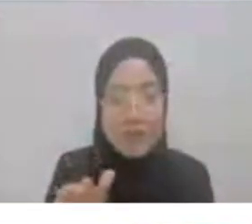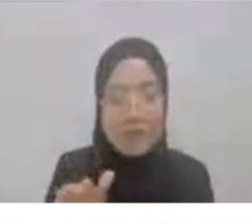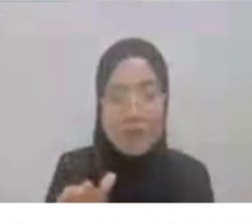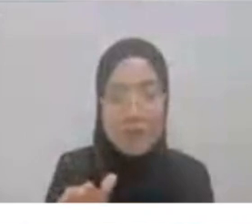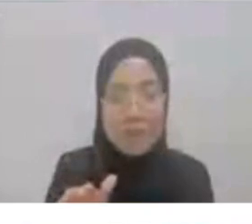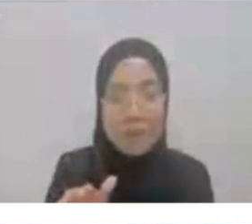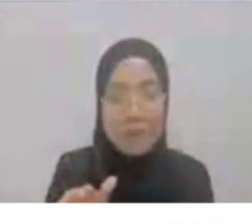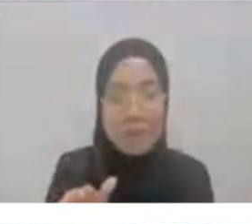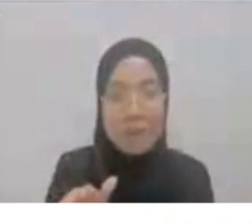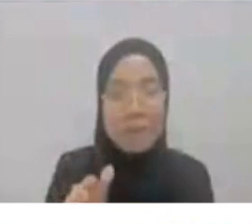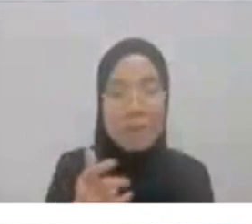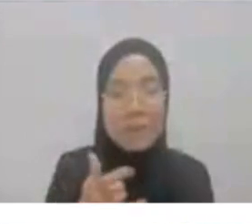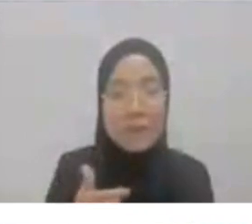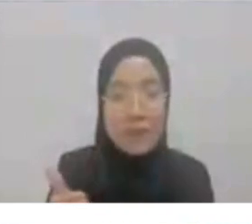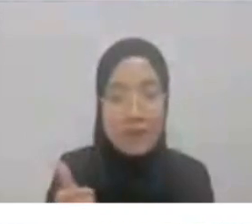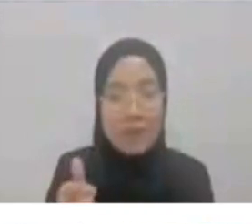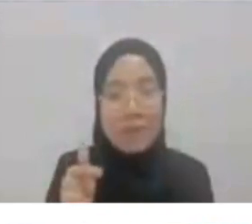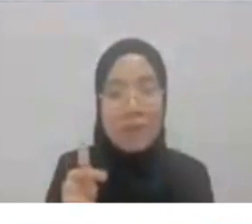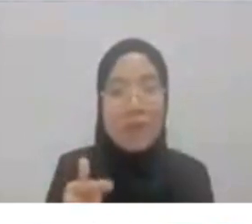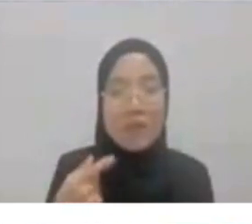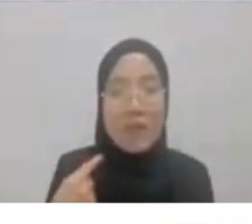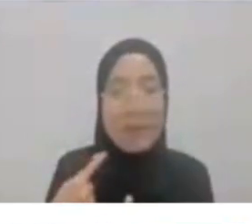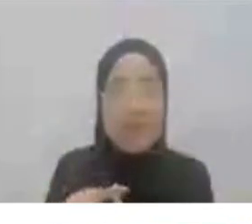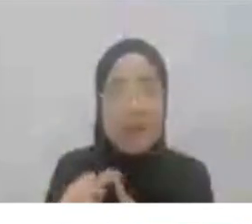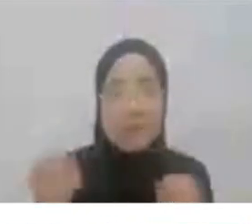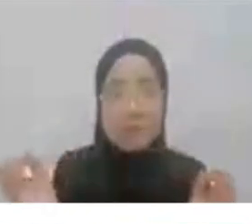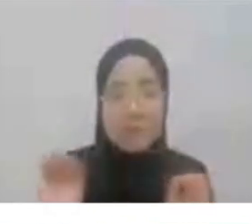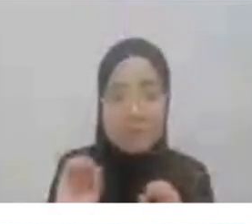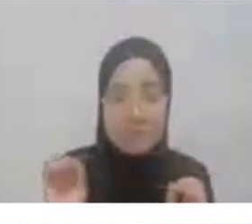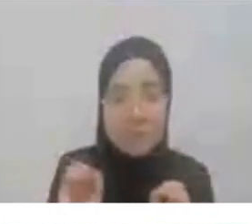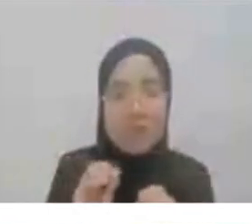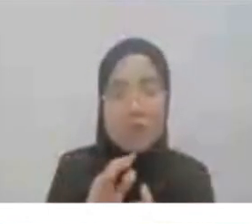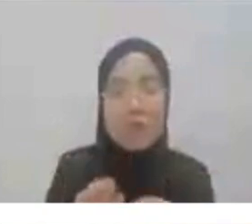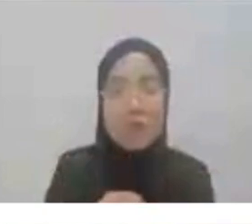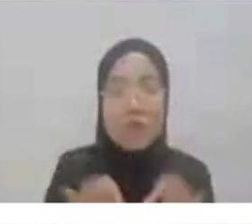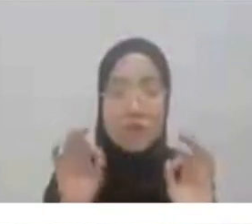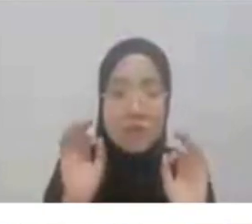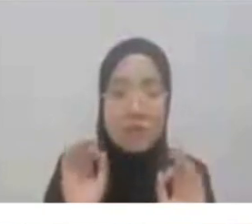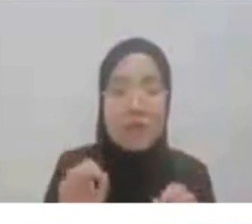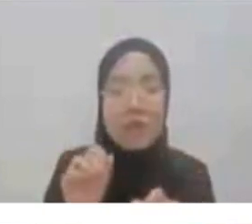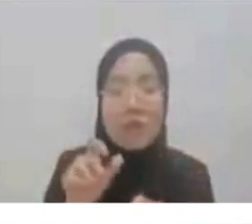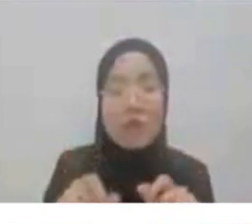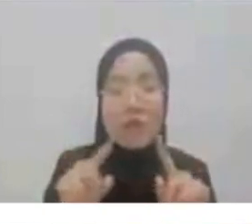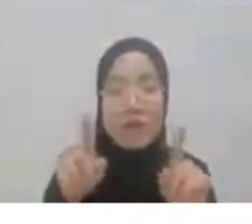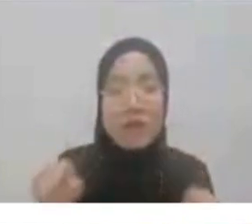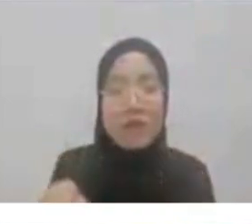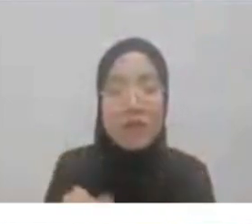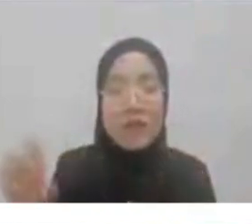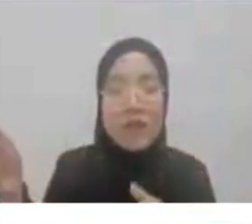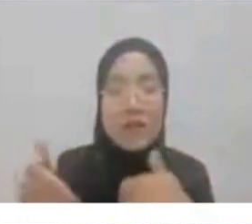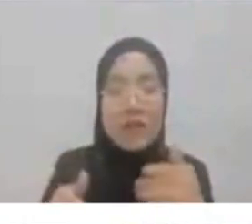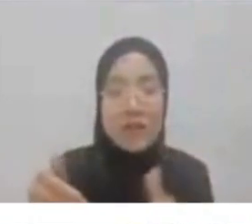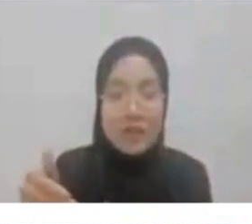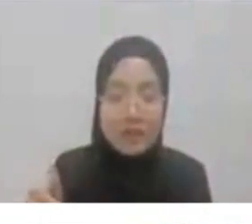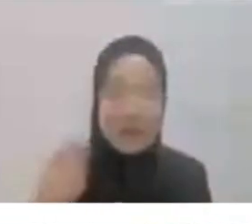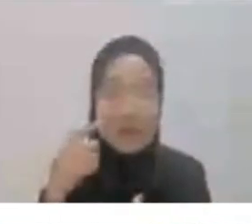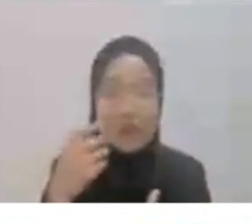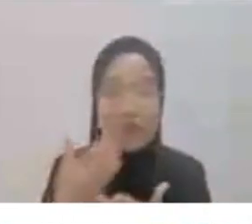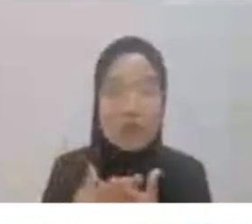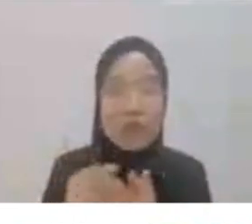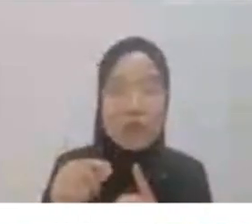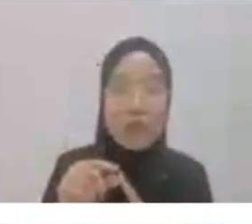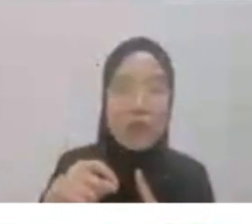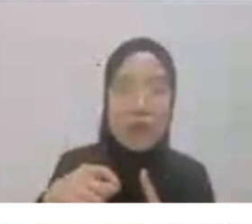pemilih tambahan hal ini telahersesuai hal ini telah bersesuaian dengan daftar hadir pemilih di TPS tersebut bukti pk1 12 dan